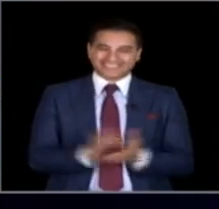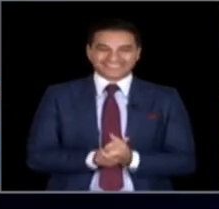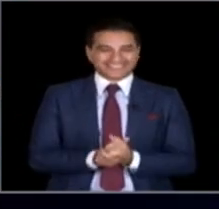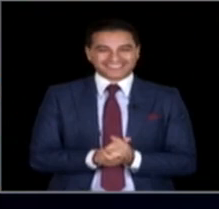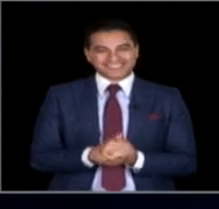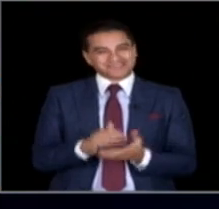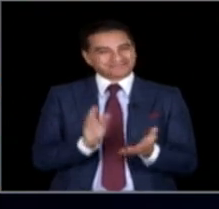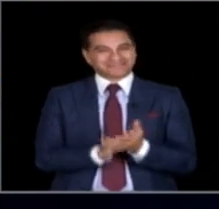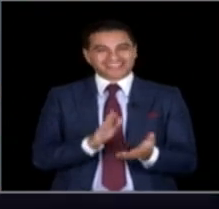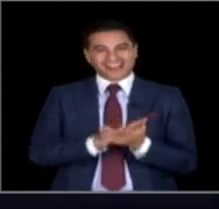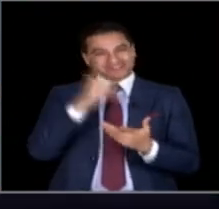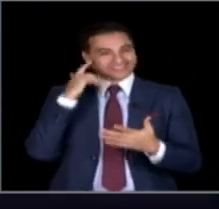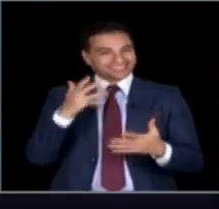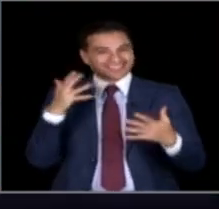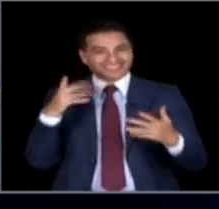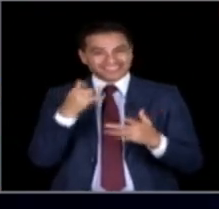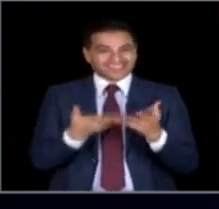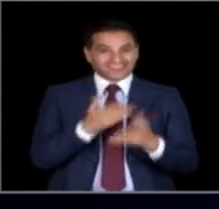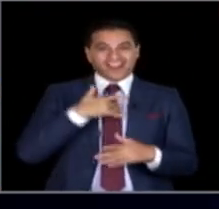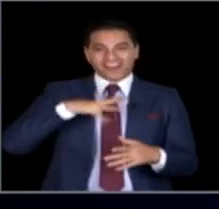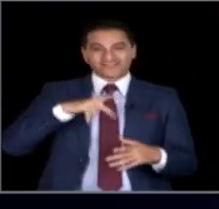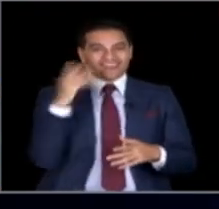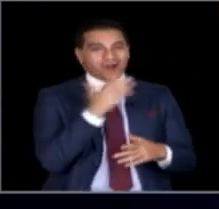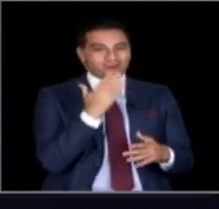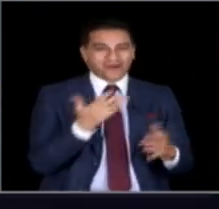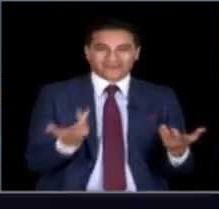لا وبيسقفولك، أمشي أنا أروح بقى.